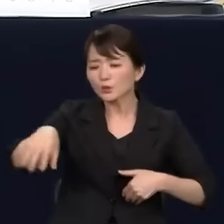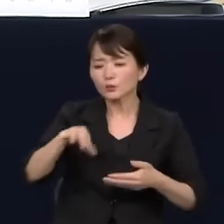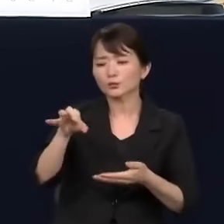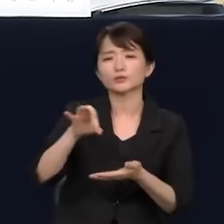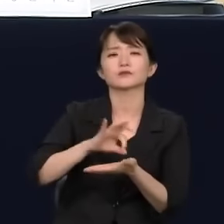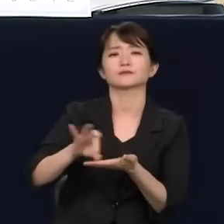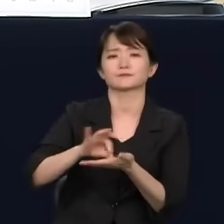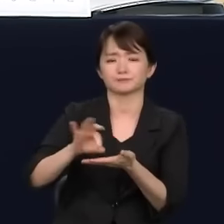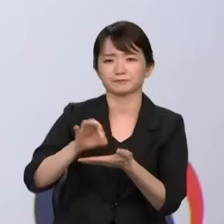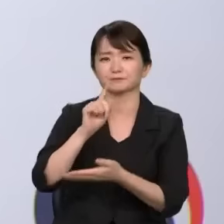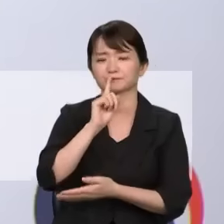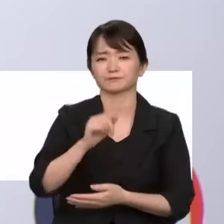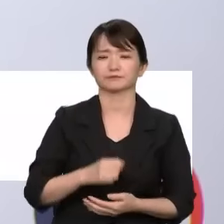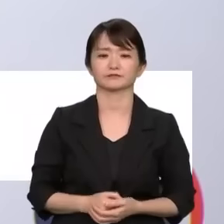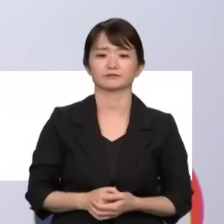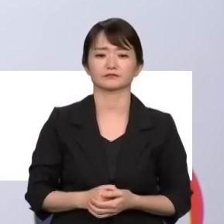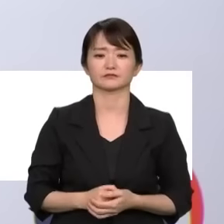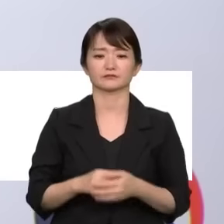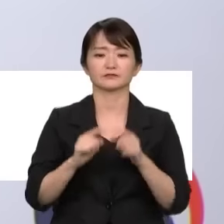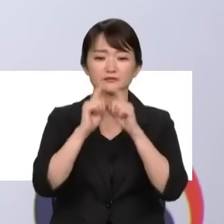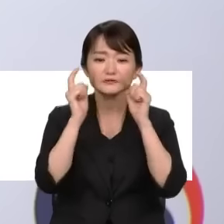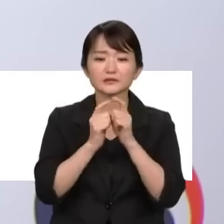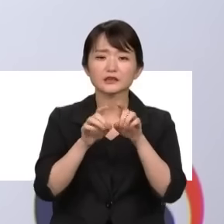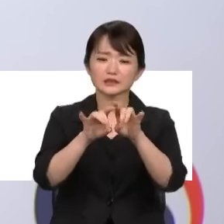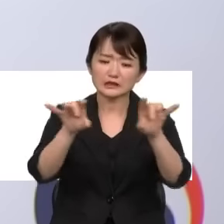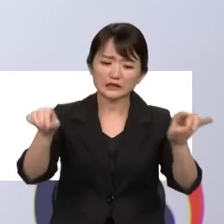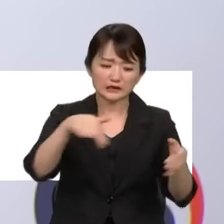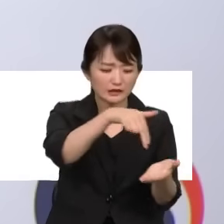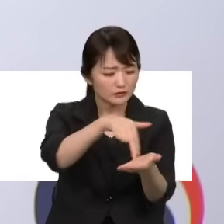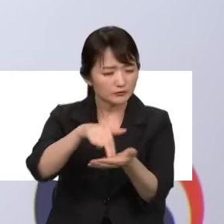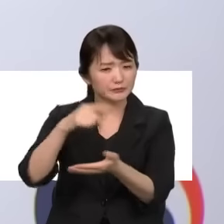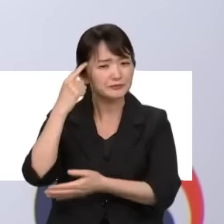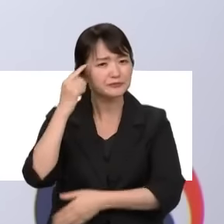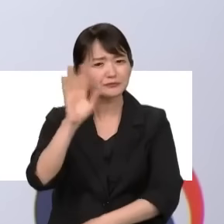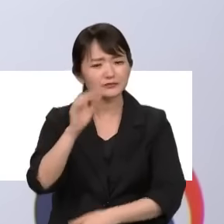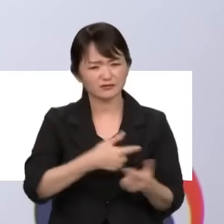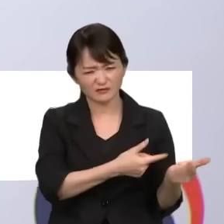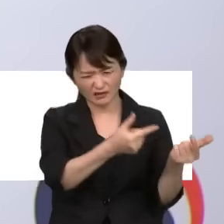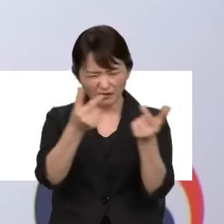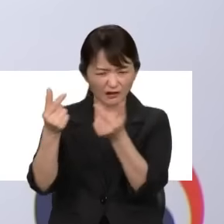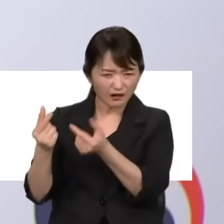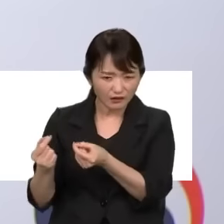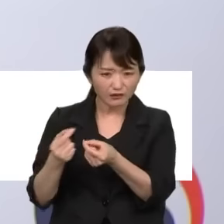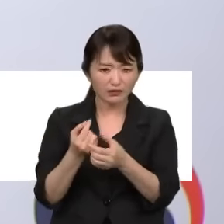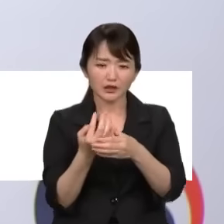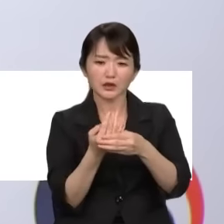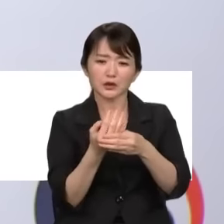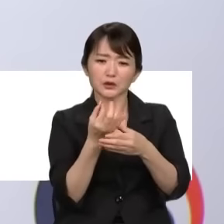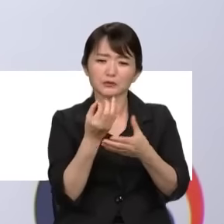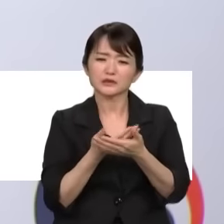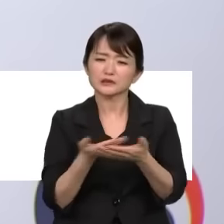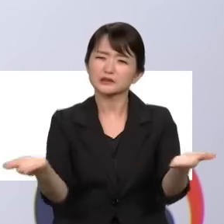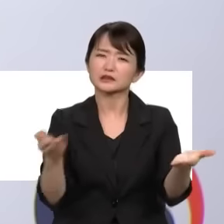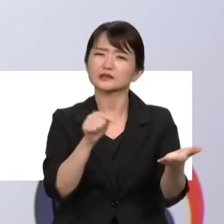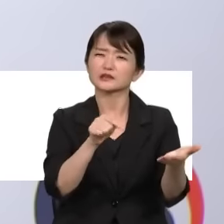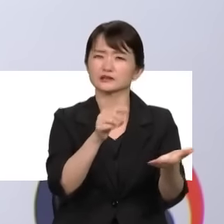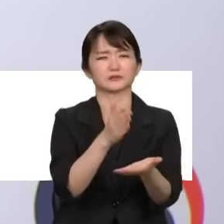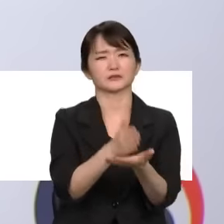강조했습니다 개개인의 어떤 여권을 고려하지 않고 그 일률적으로 현금성 지급을 하는 이런